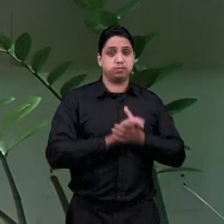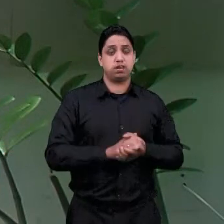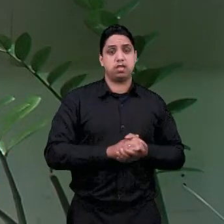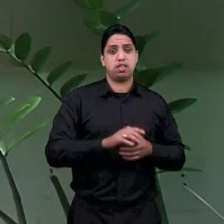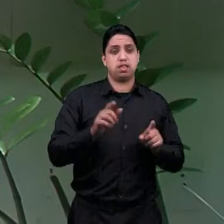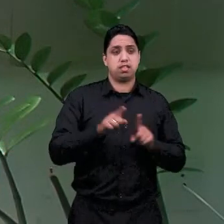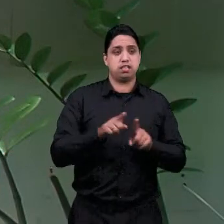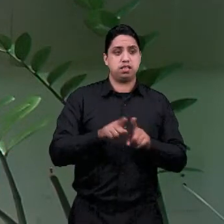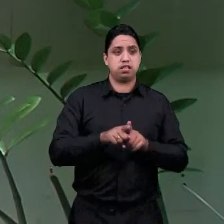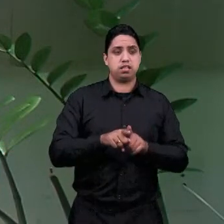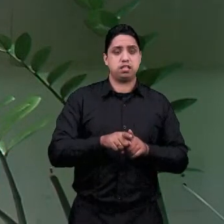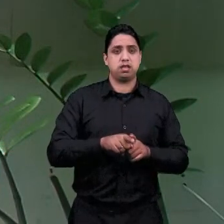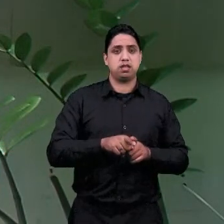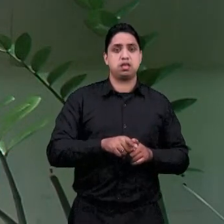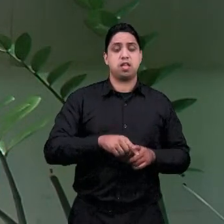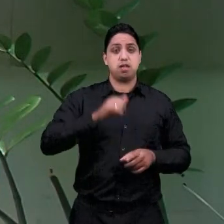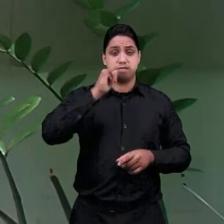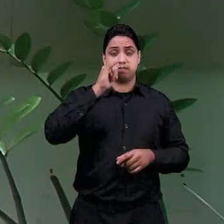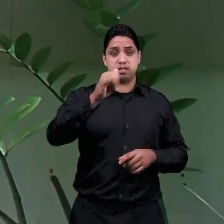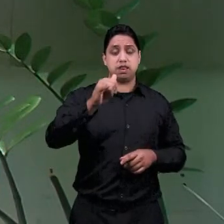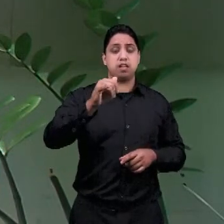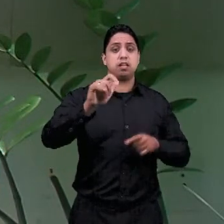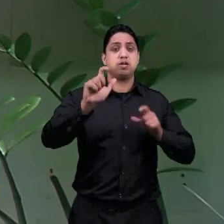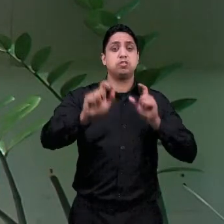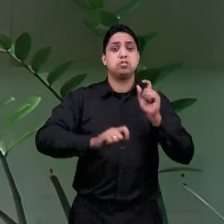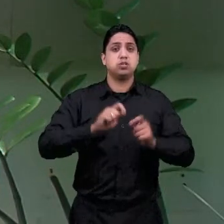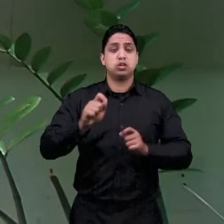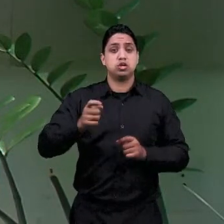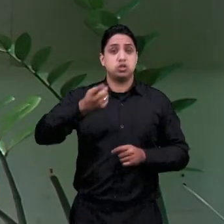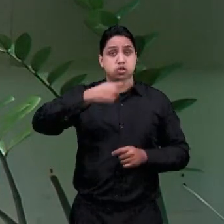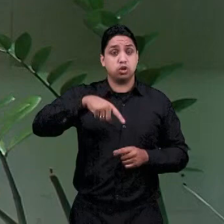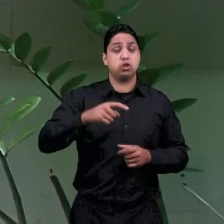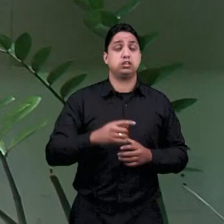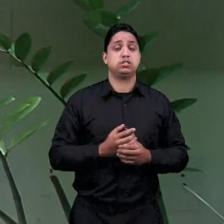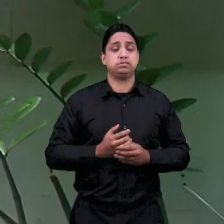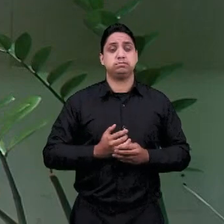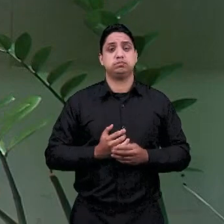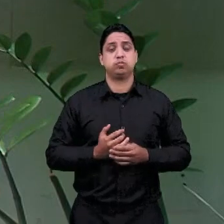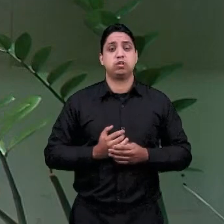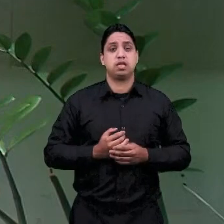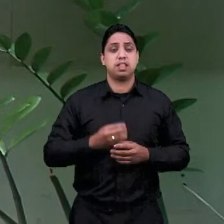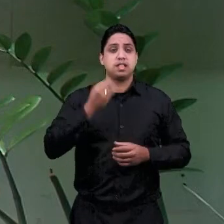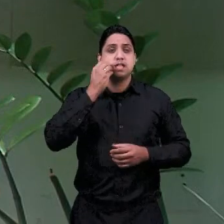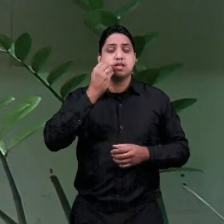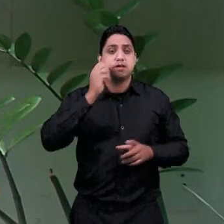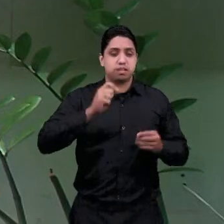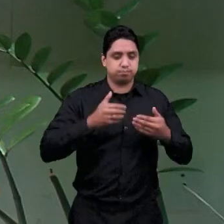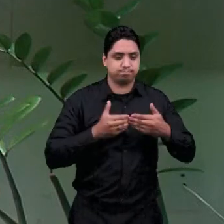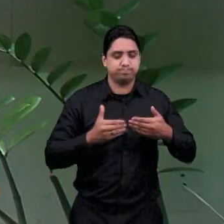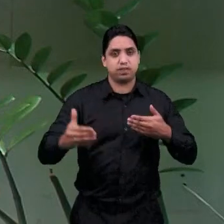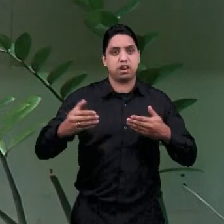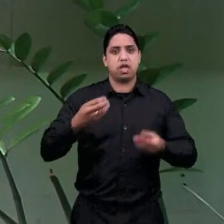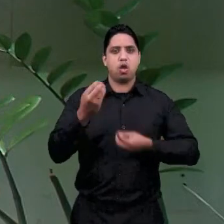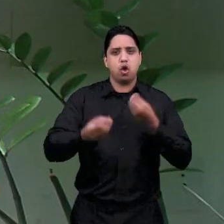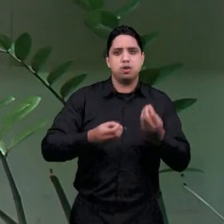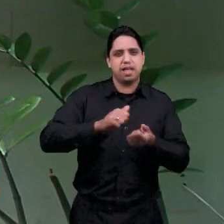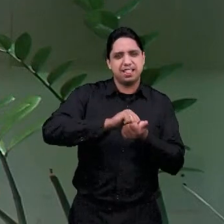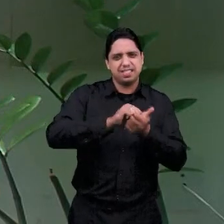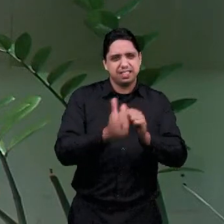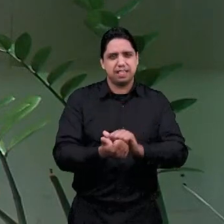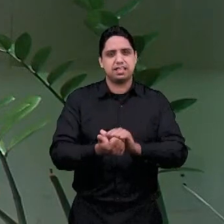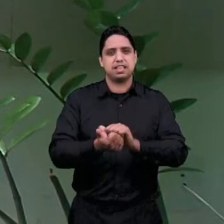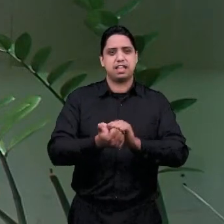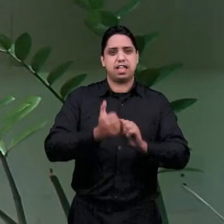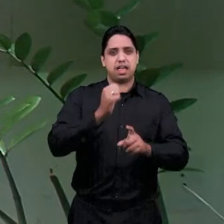aussi rajouter que notre tentative maintenant, à partir d'ici, c'est d'ajuster davantage l'école